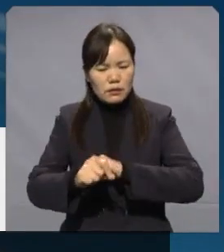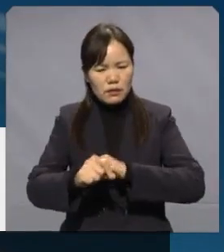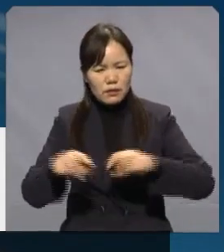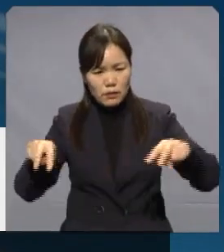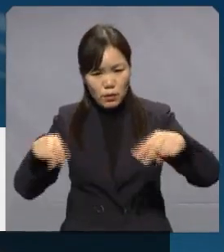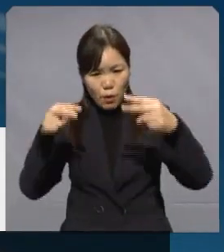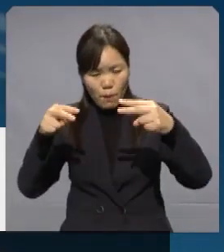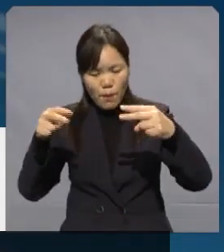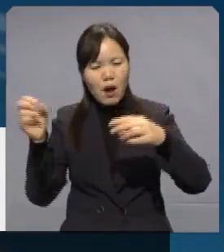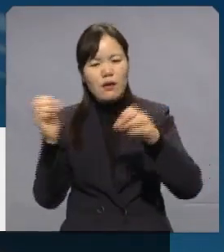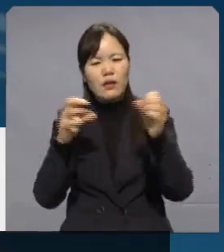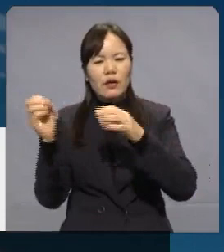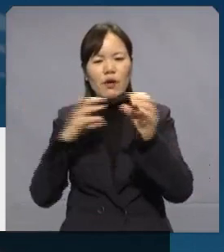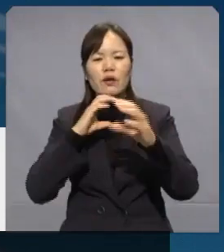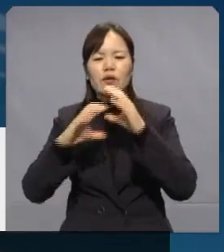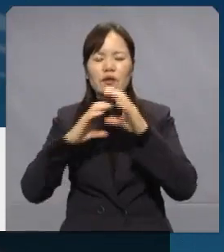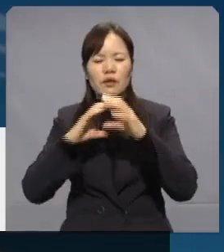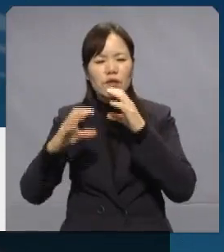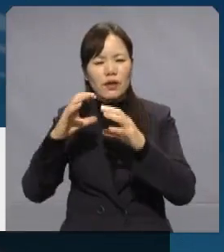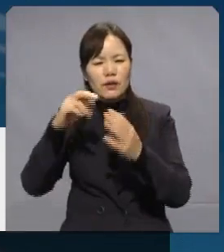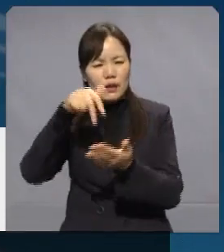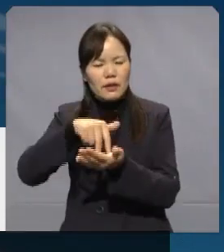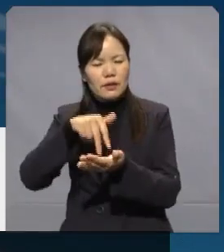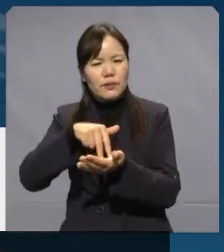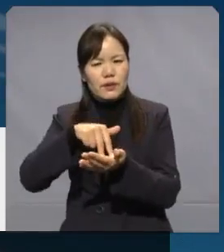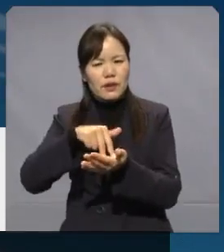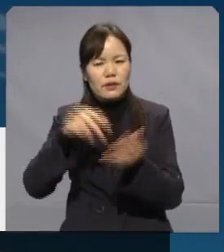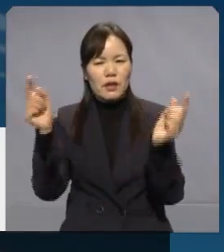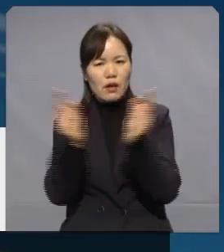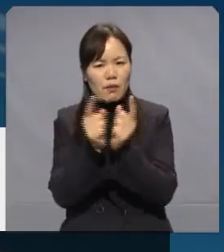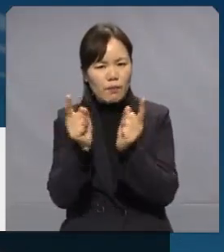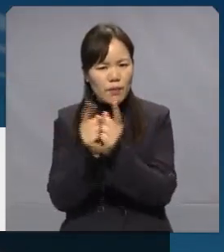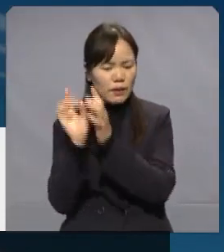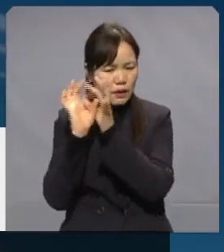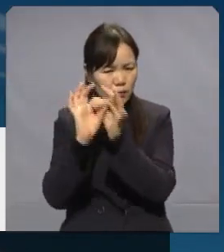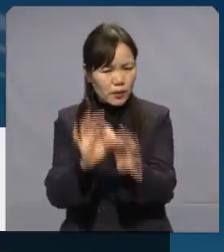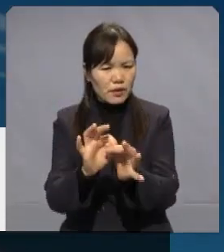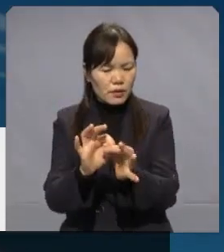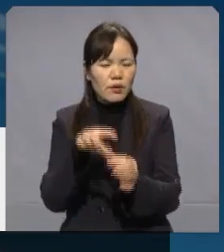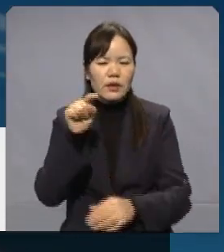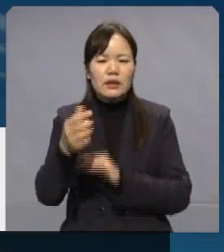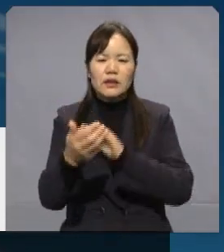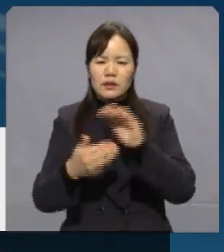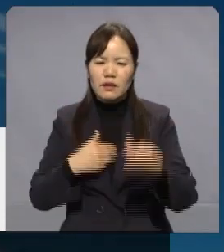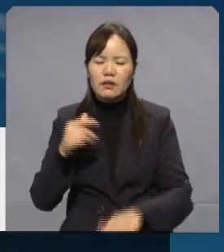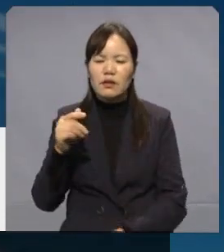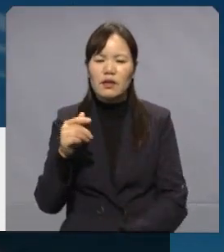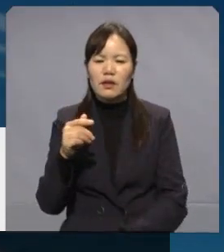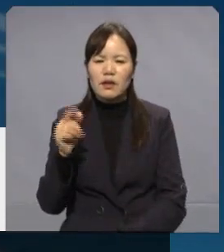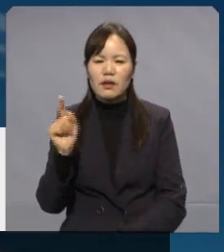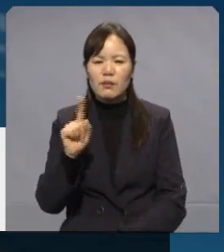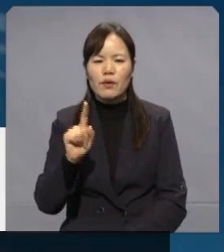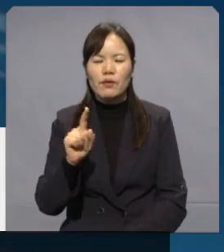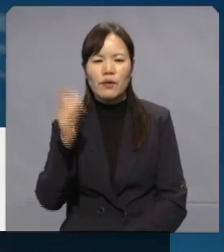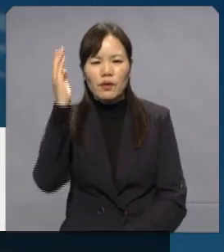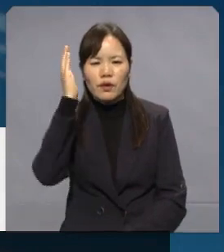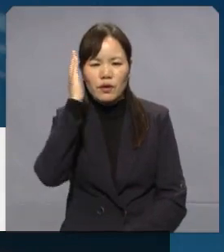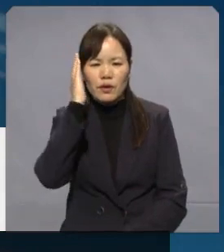대화하고 서로 소통하겠다라고 하는 측면에서 만남을 좀 이어가고 있고 그 전에 어떤 일이 있었냐면